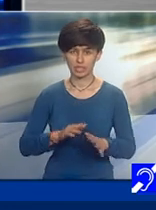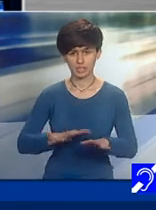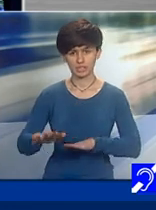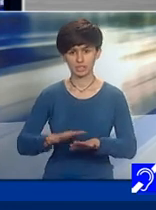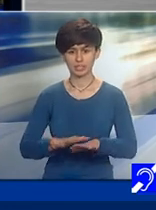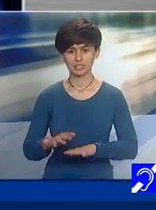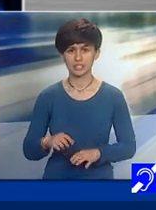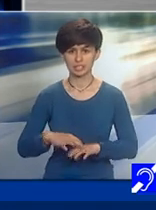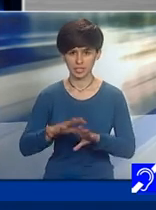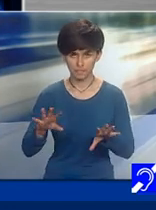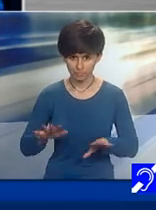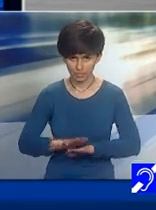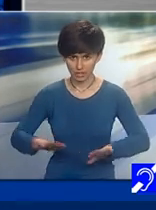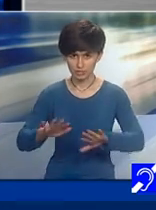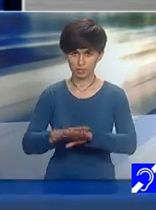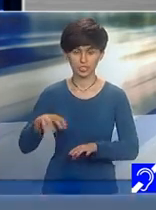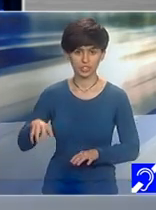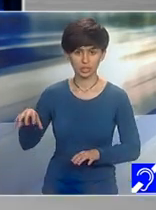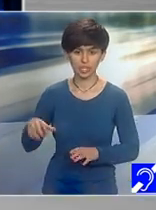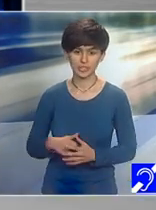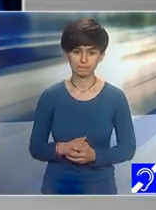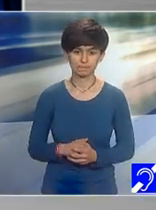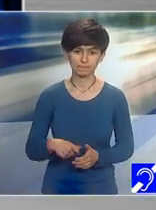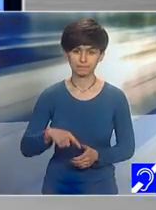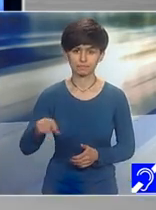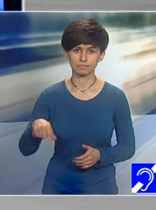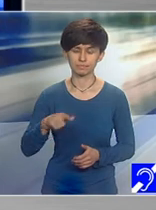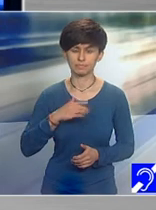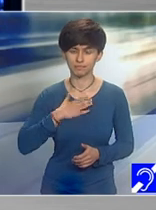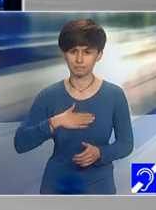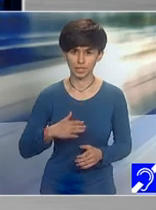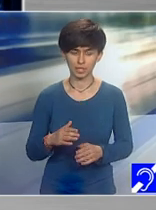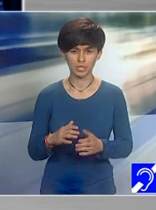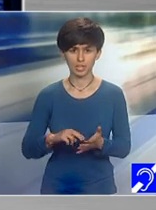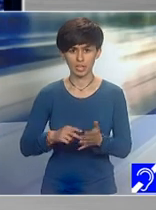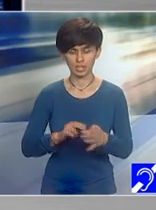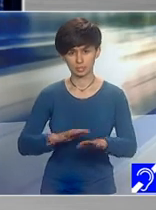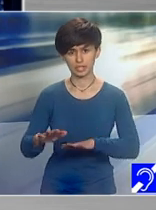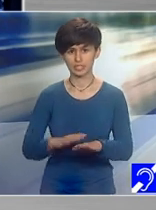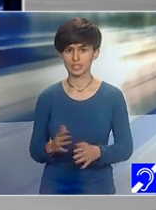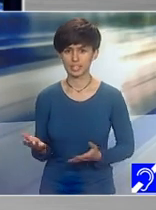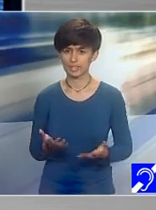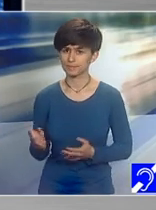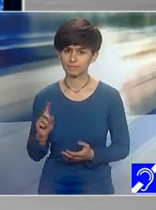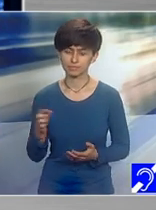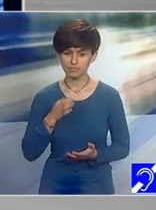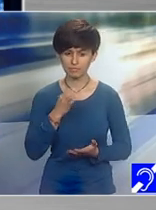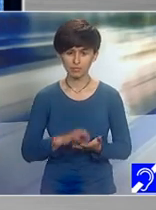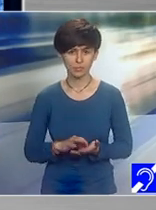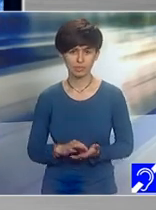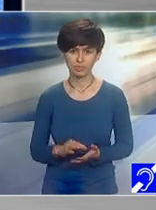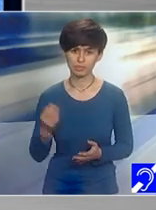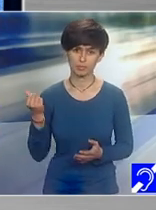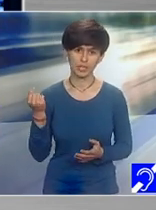dorim o administrație publică locală puternică, tranșantă, care să nu fie dispusă să facă compromisuri pe banii și pe timpul clujenilor.